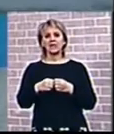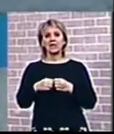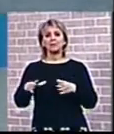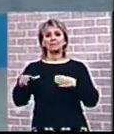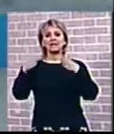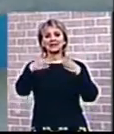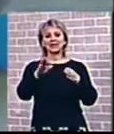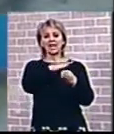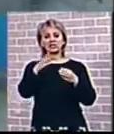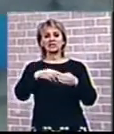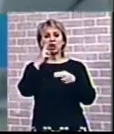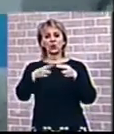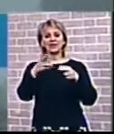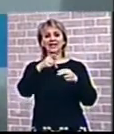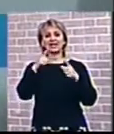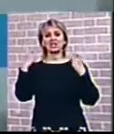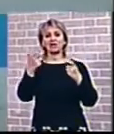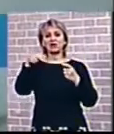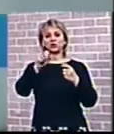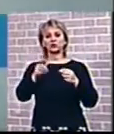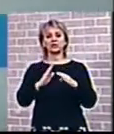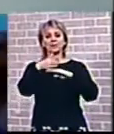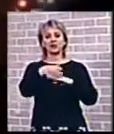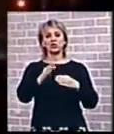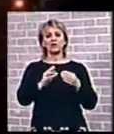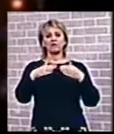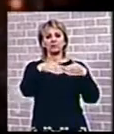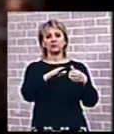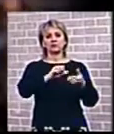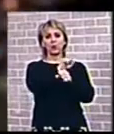Метания закончены. Генерал Ватутин пришел в Ростовский порт.